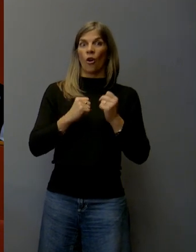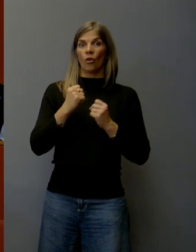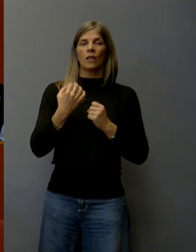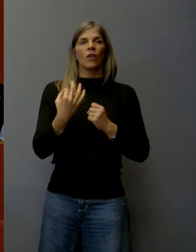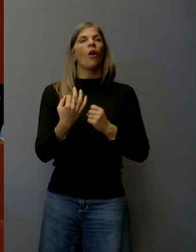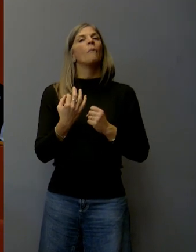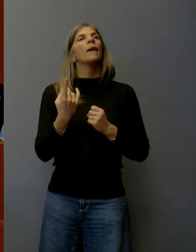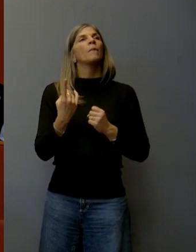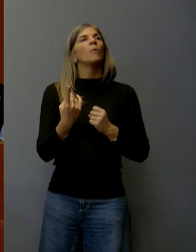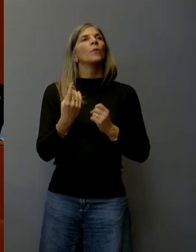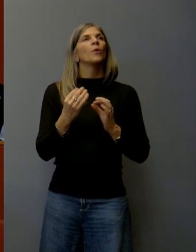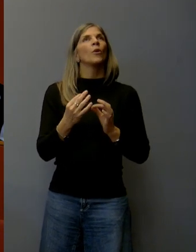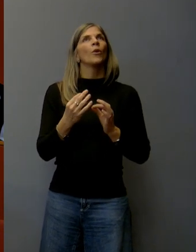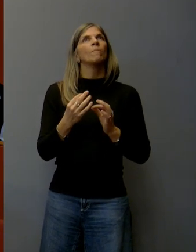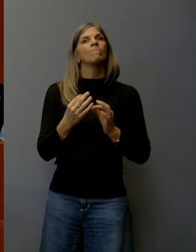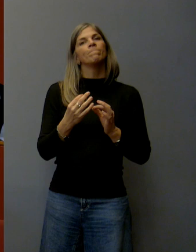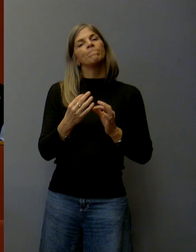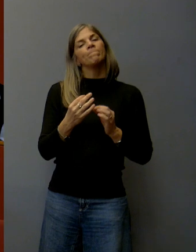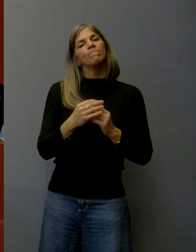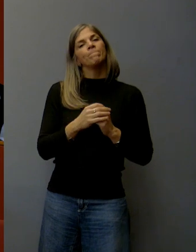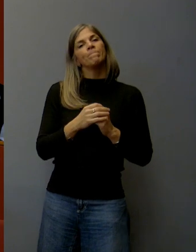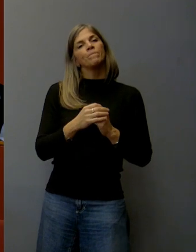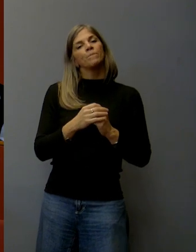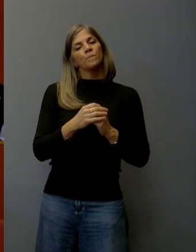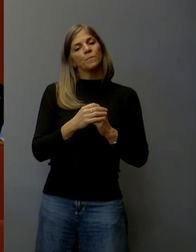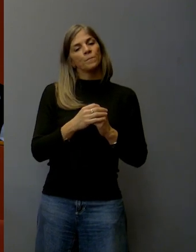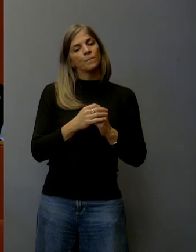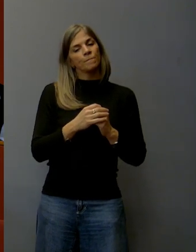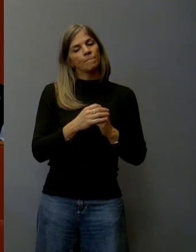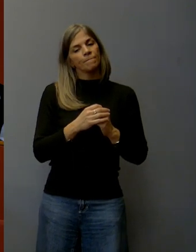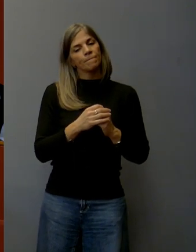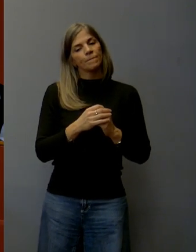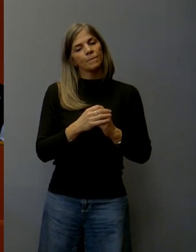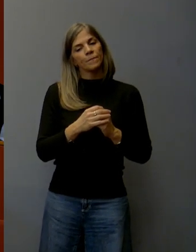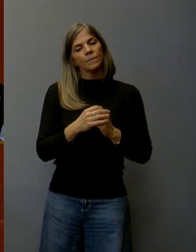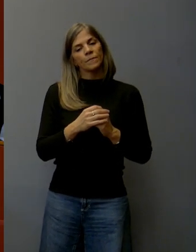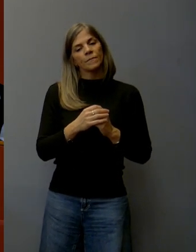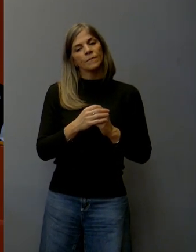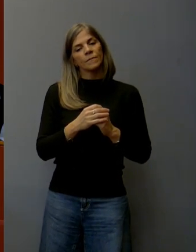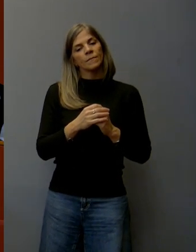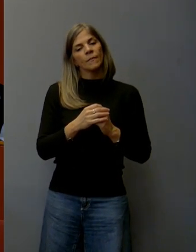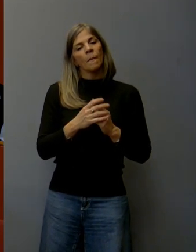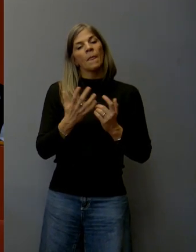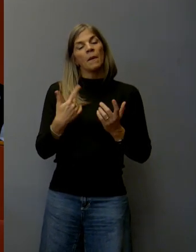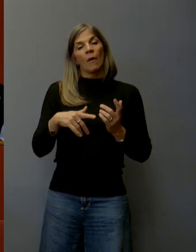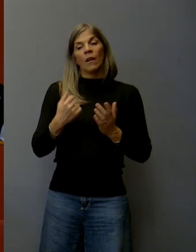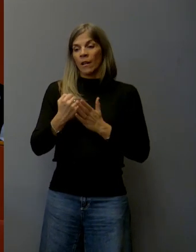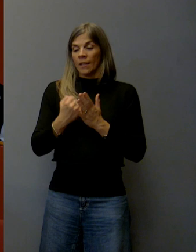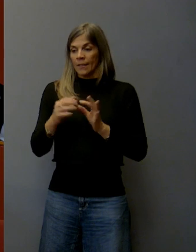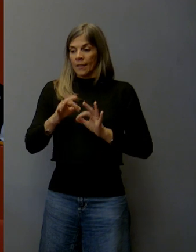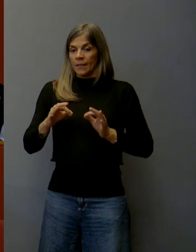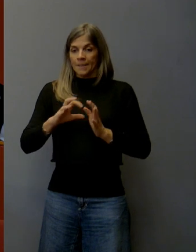cioè il fatto di non aver avuto il riscontro desiderato che forse meritavamo di ricevere da parte della Giunta